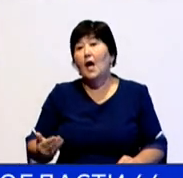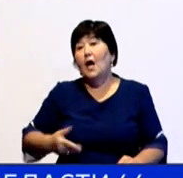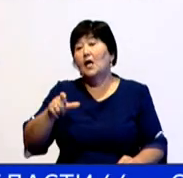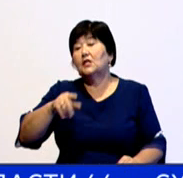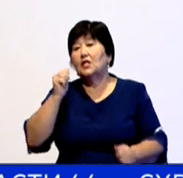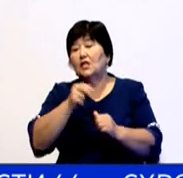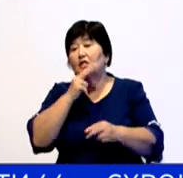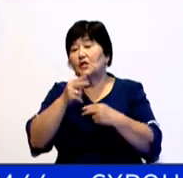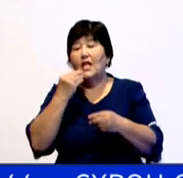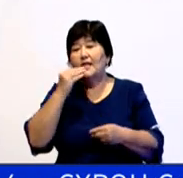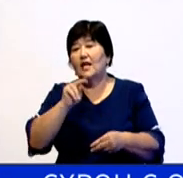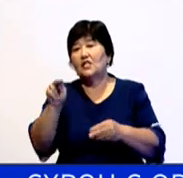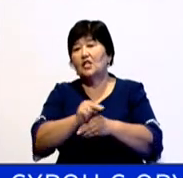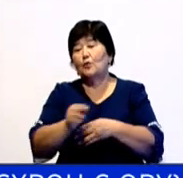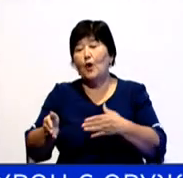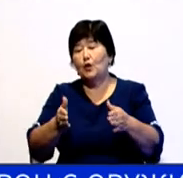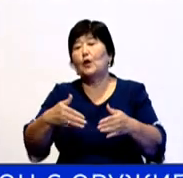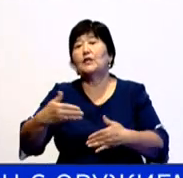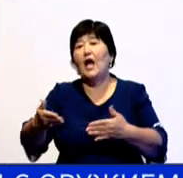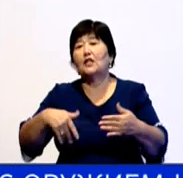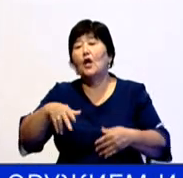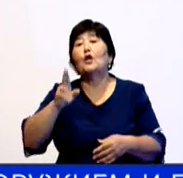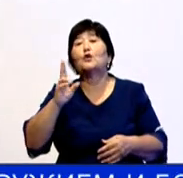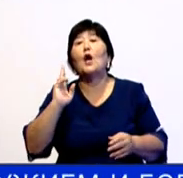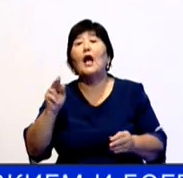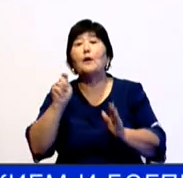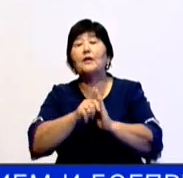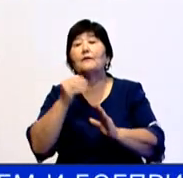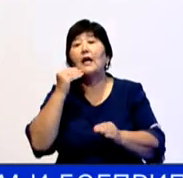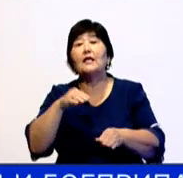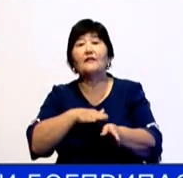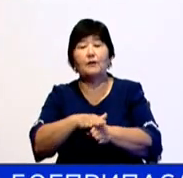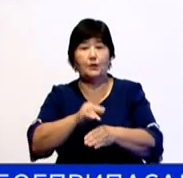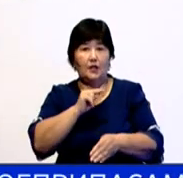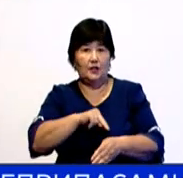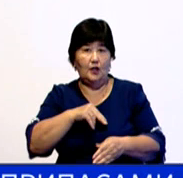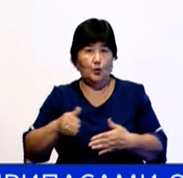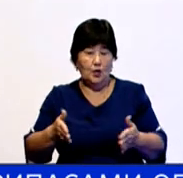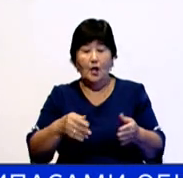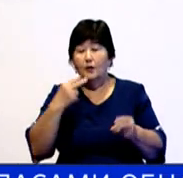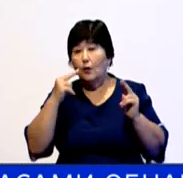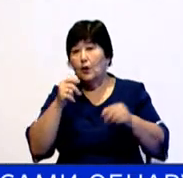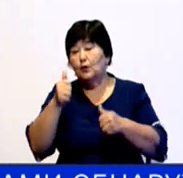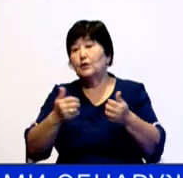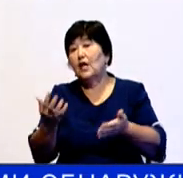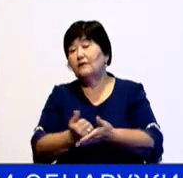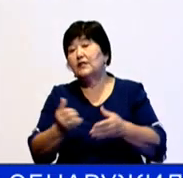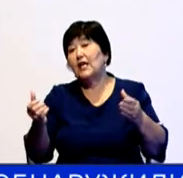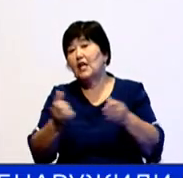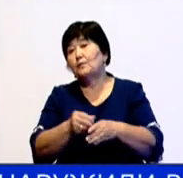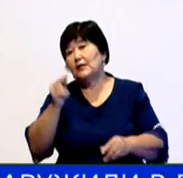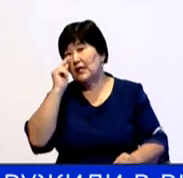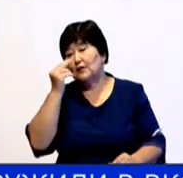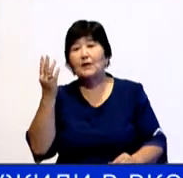часто жалуются на некачественный ремонт дорог И тротуаров кто и как проверяет качество выполненных дорожных работ тех контроль по конкурсу выигрывают компании